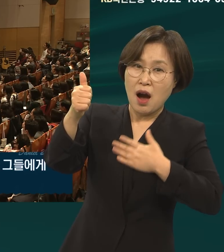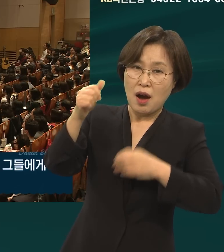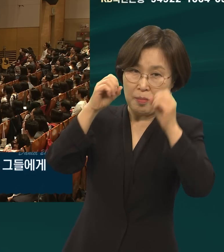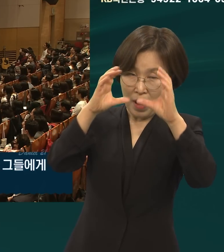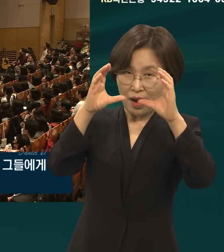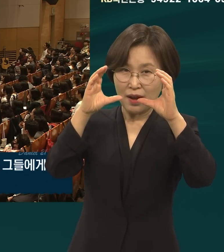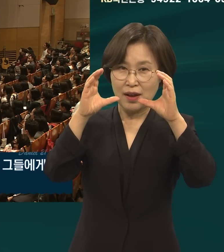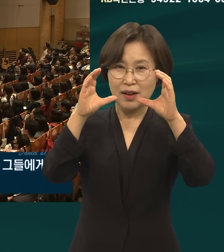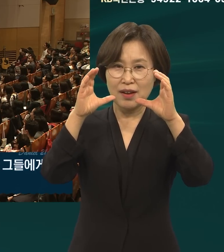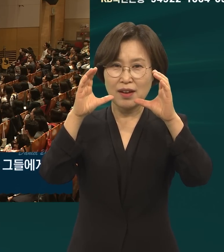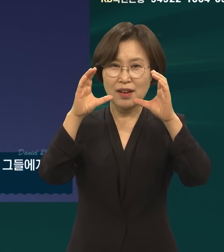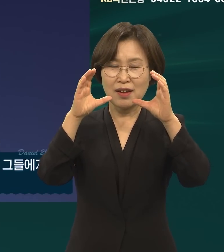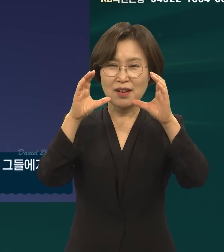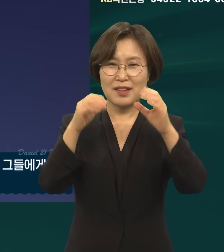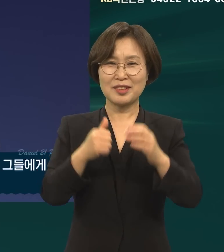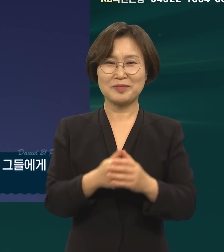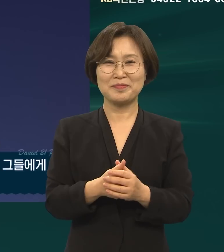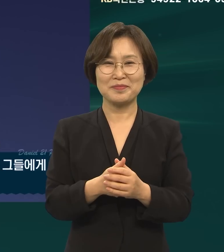그들의 눈이